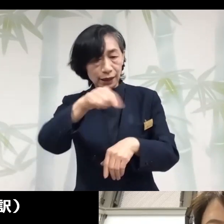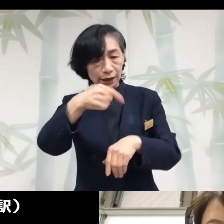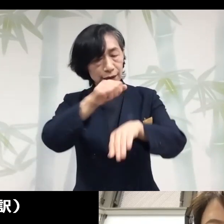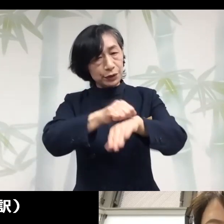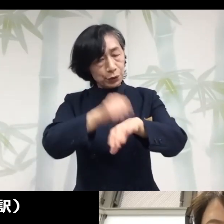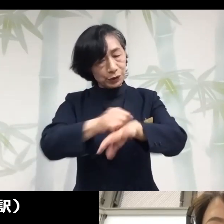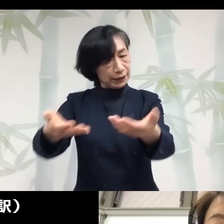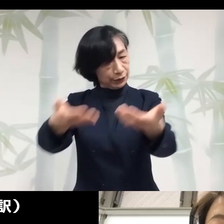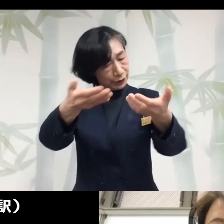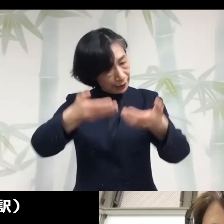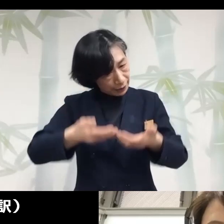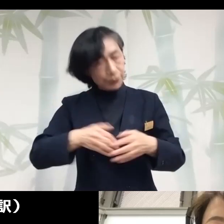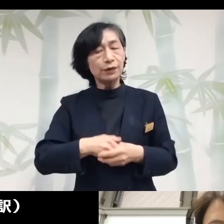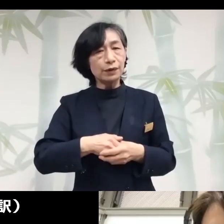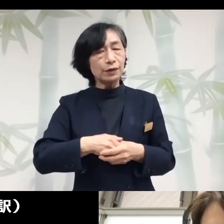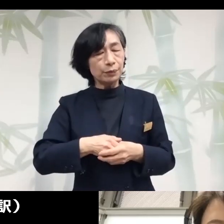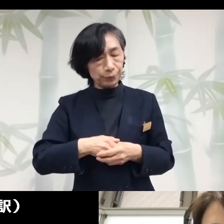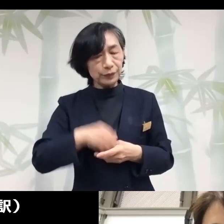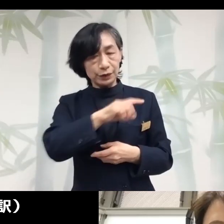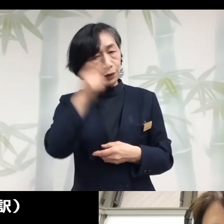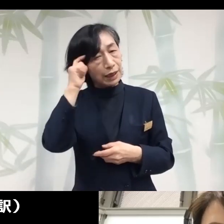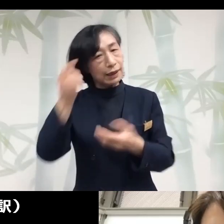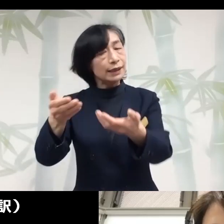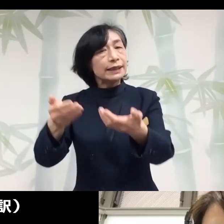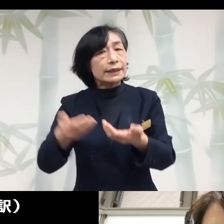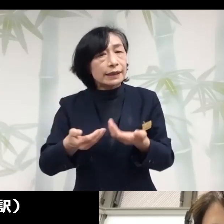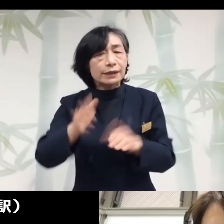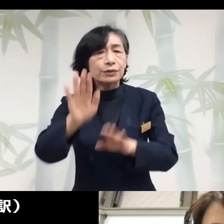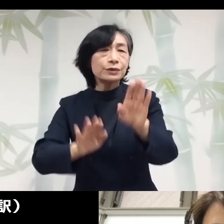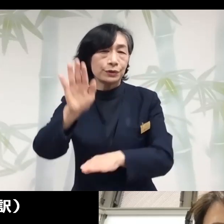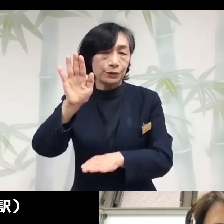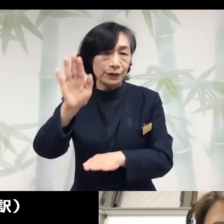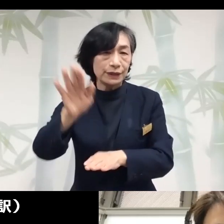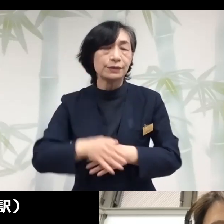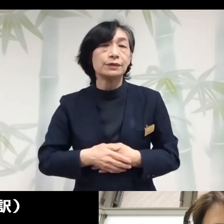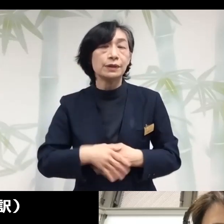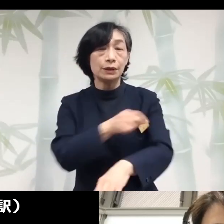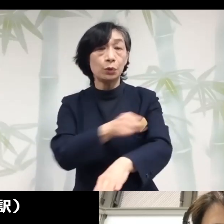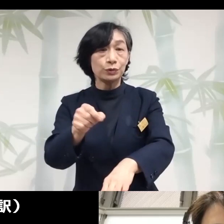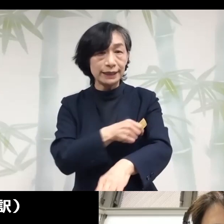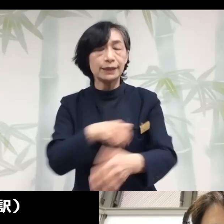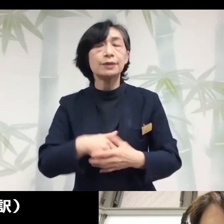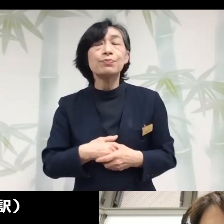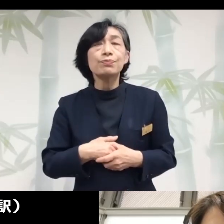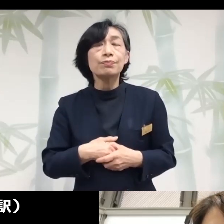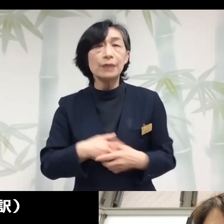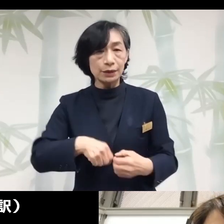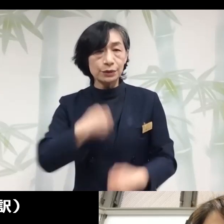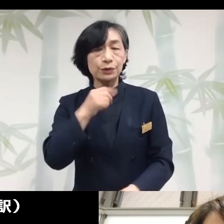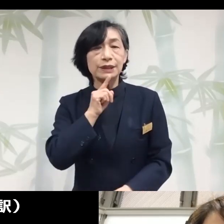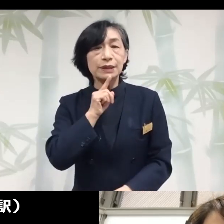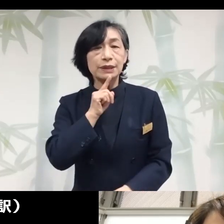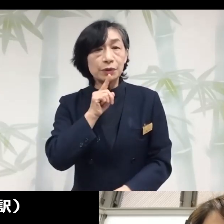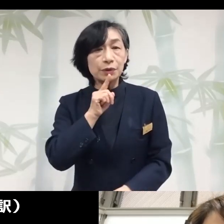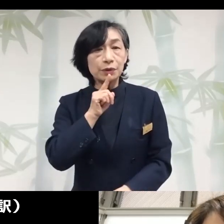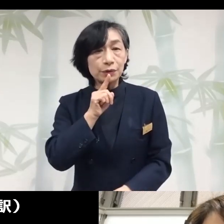を今教育委員会の方でも考えて、いただいているところであります。特に、まあ、正直申し上げてですね、これ一応